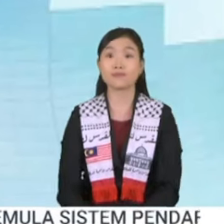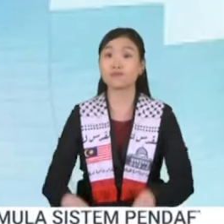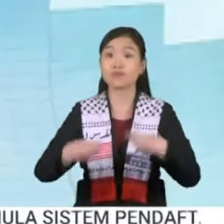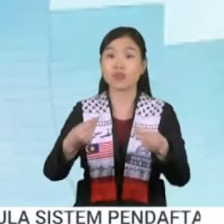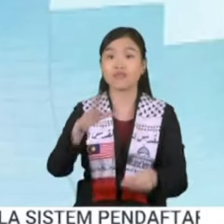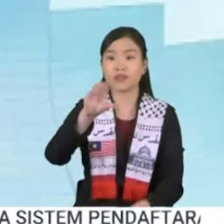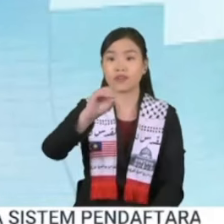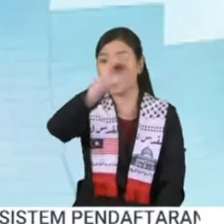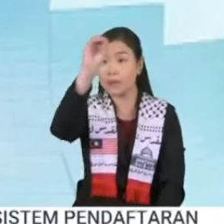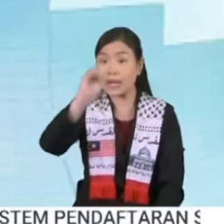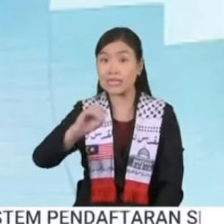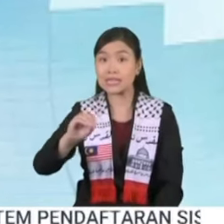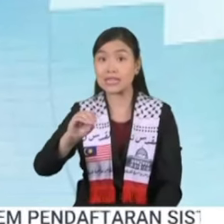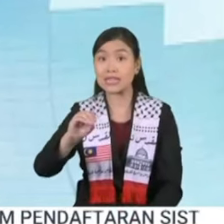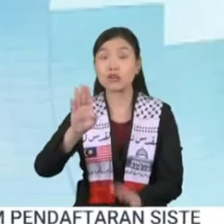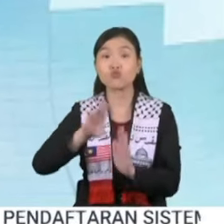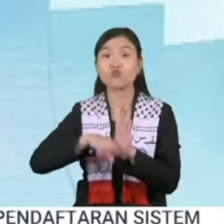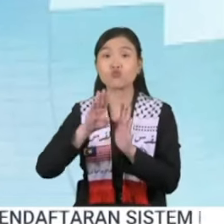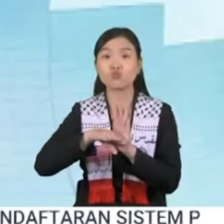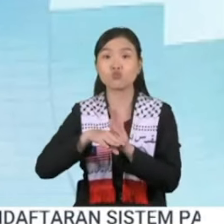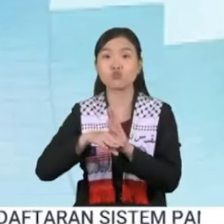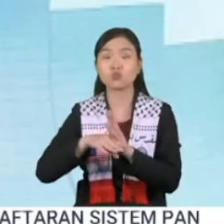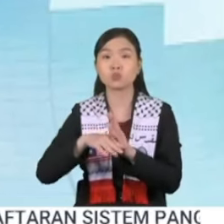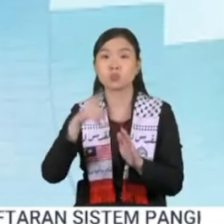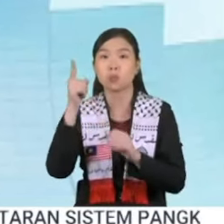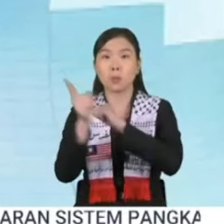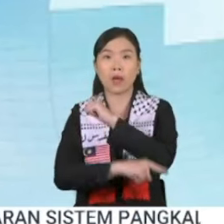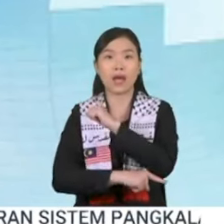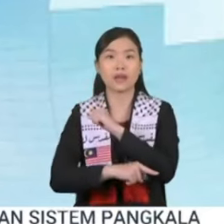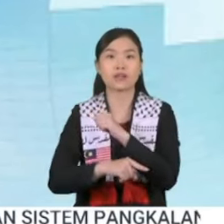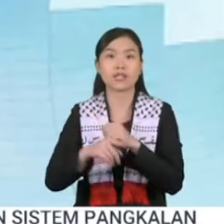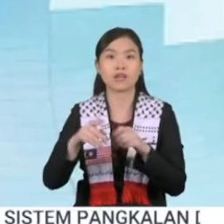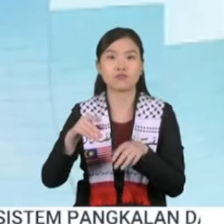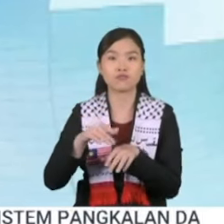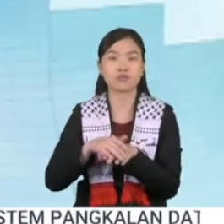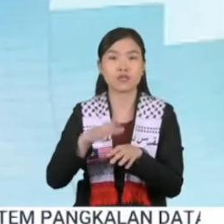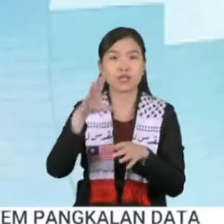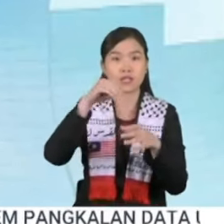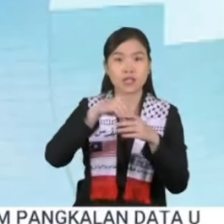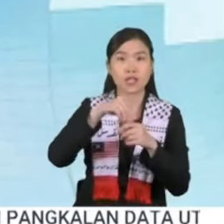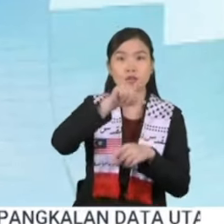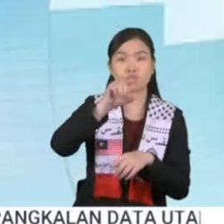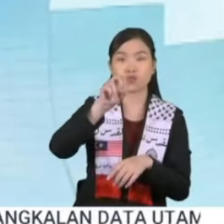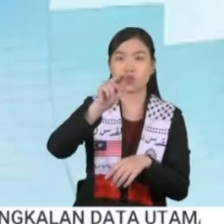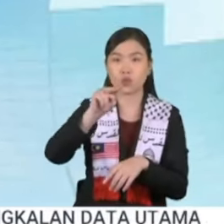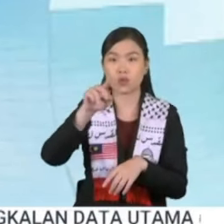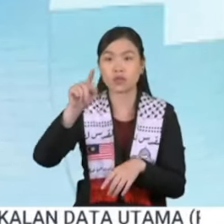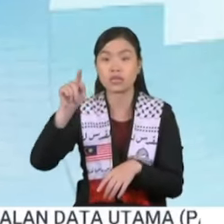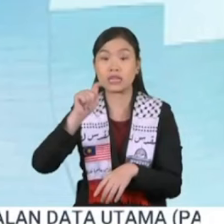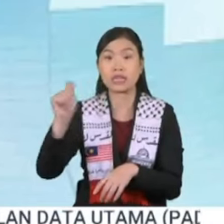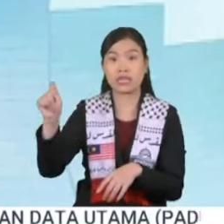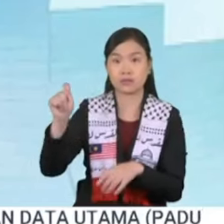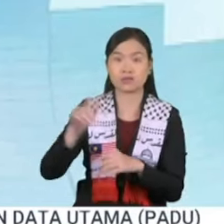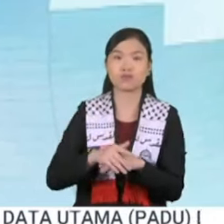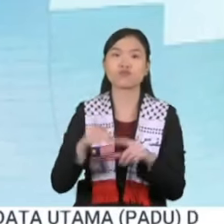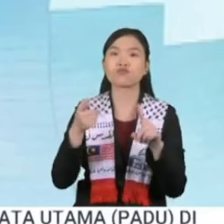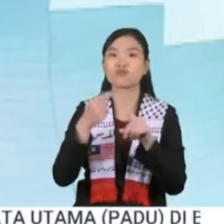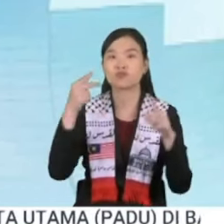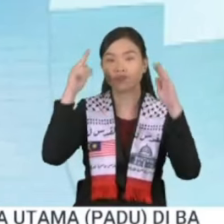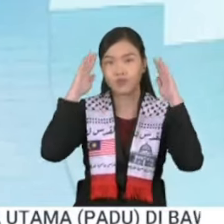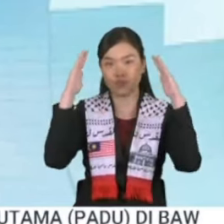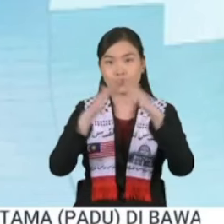Tawaran diskaun 50% saman trafik pada program Madani Rakyat Zon Timur antara paparan berita langsung dari Pahang.